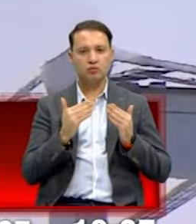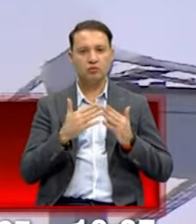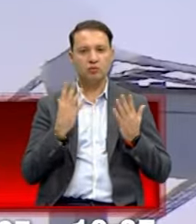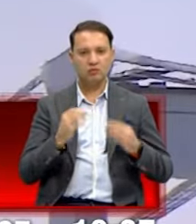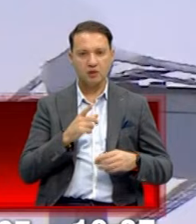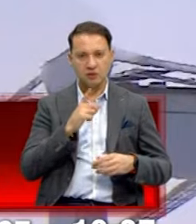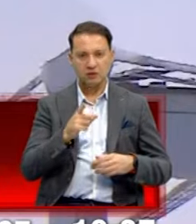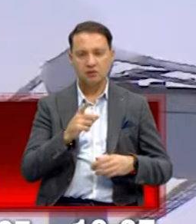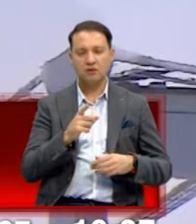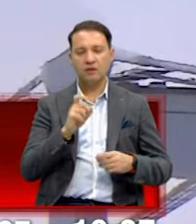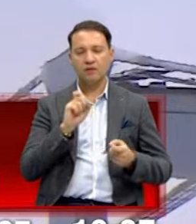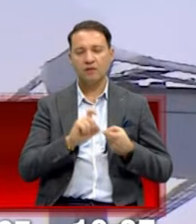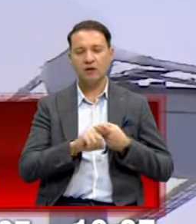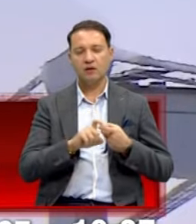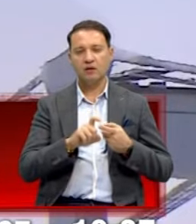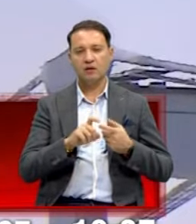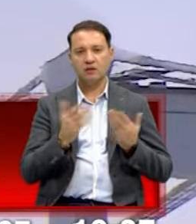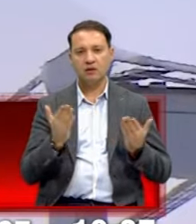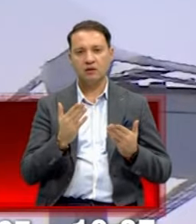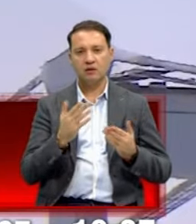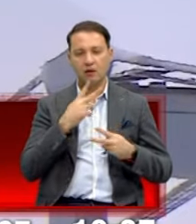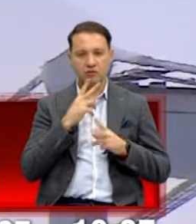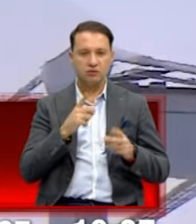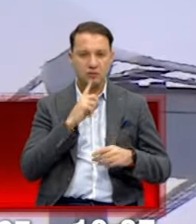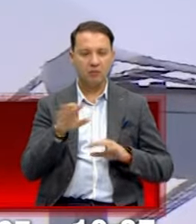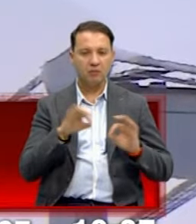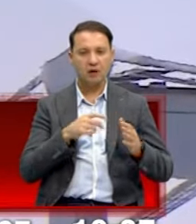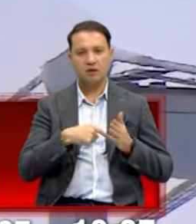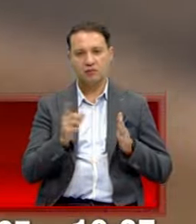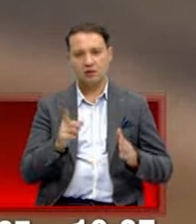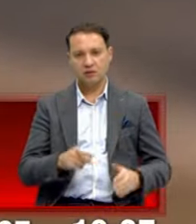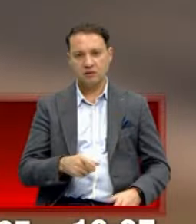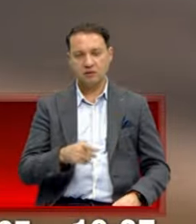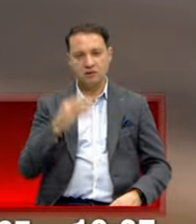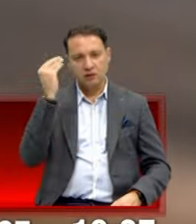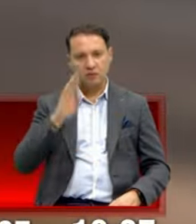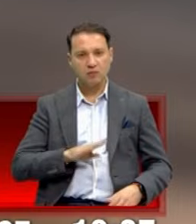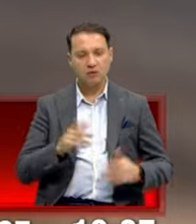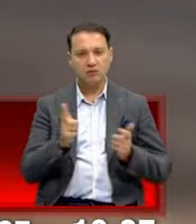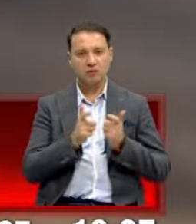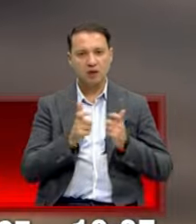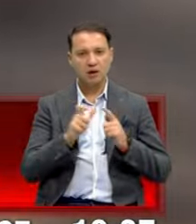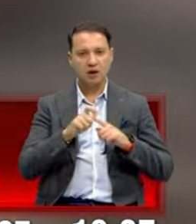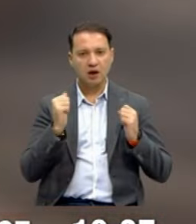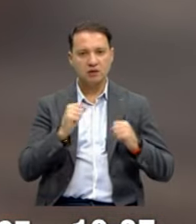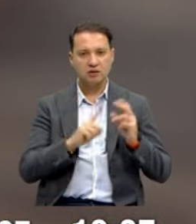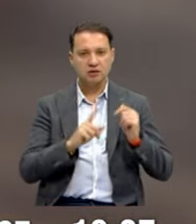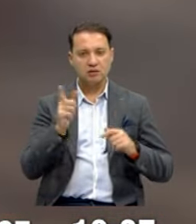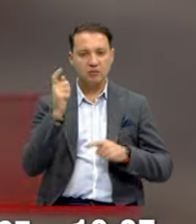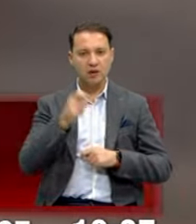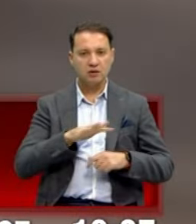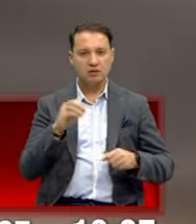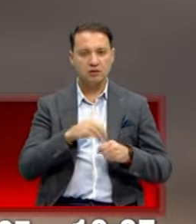olmadı ve yani açıkçası planları iptal etti. İmamoğlu toplantıya Erzincan İliç'te